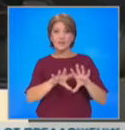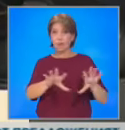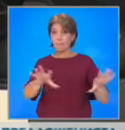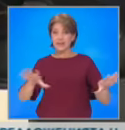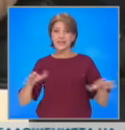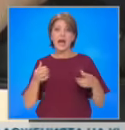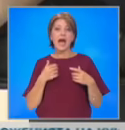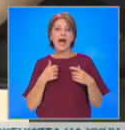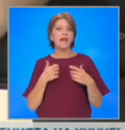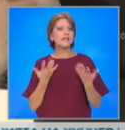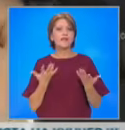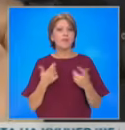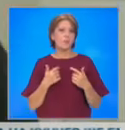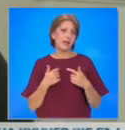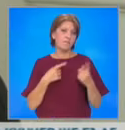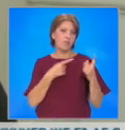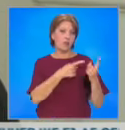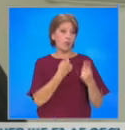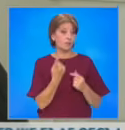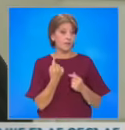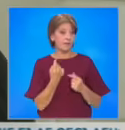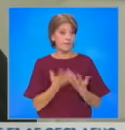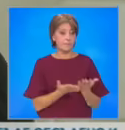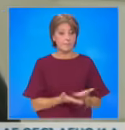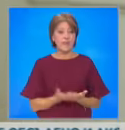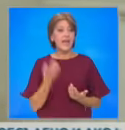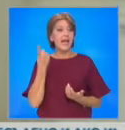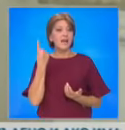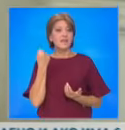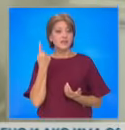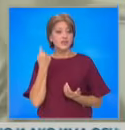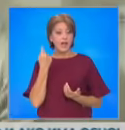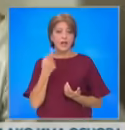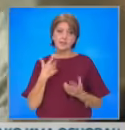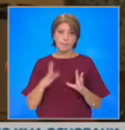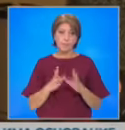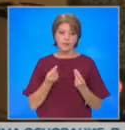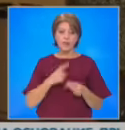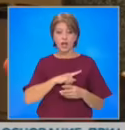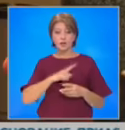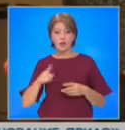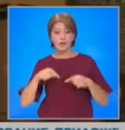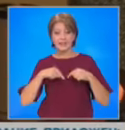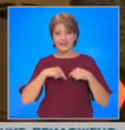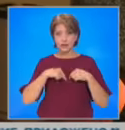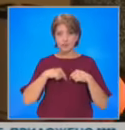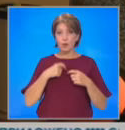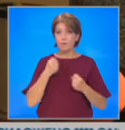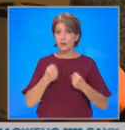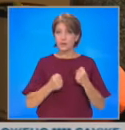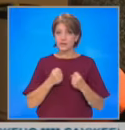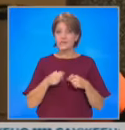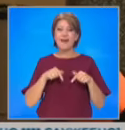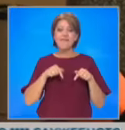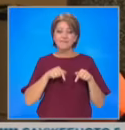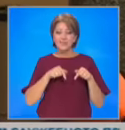Следване ли проверката тече срещу господин Пеевски? Вчера следване. Досъдебно производство. Тези институции